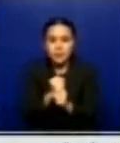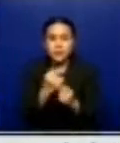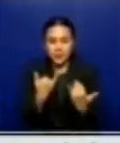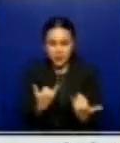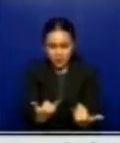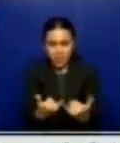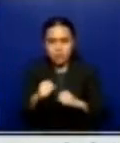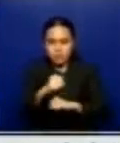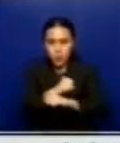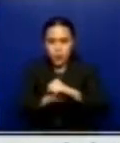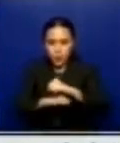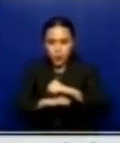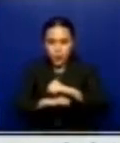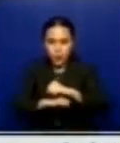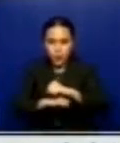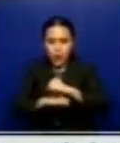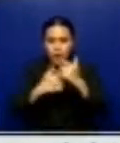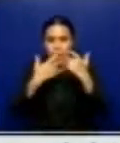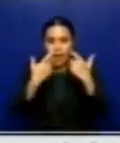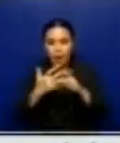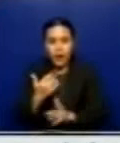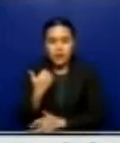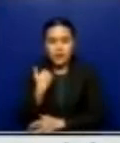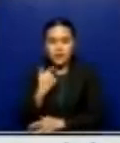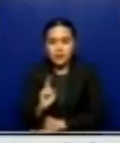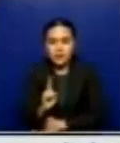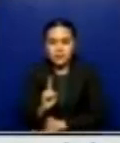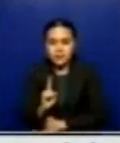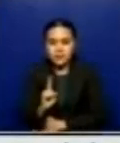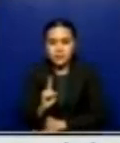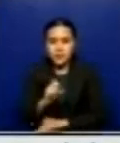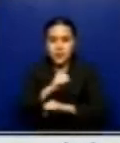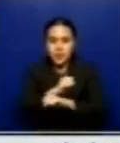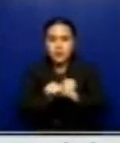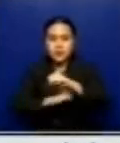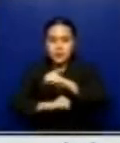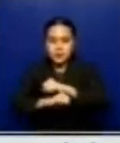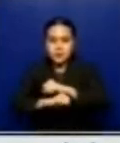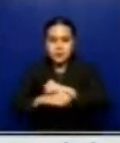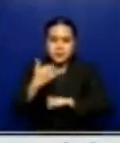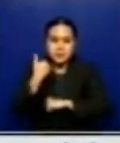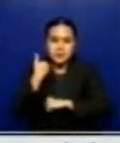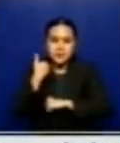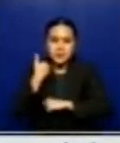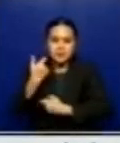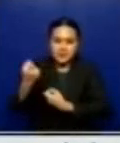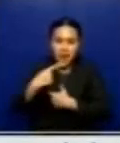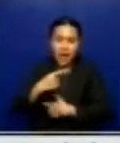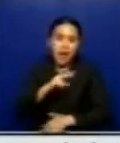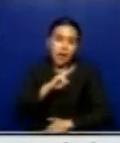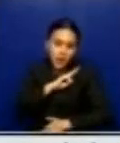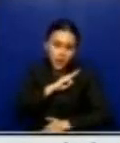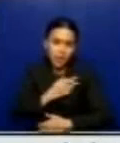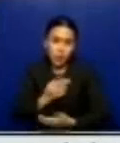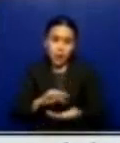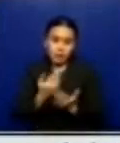ำลังก่อสร้างปรากฏว่าการก่อสร้างรับจ้างเองคุมงานเ